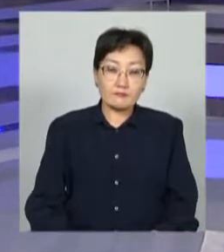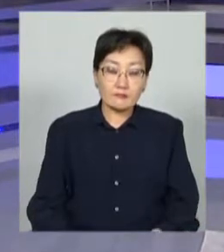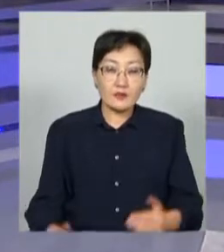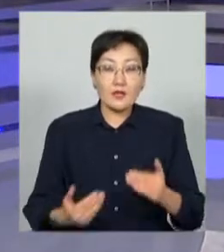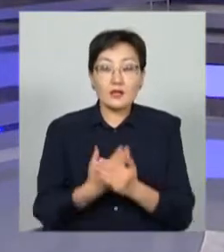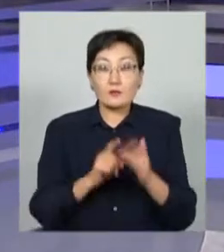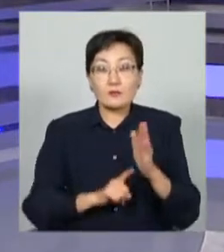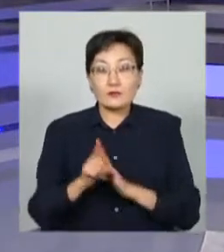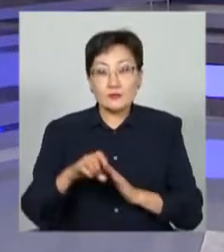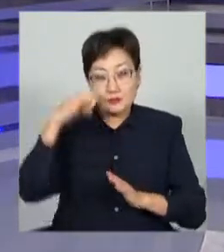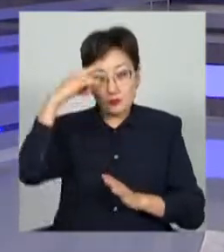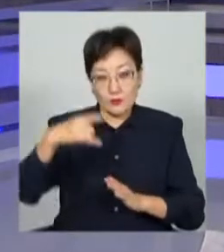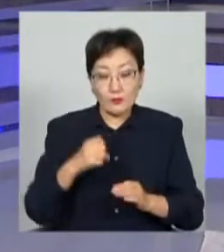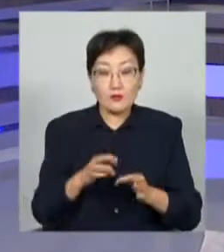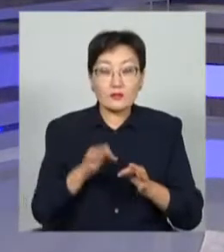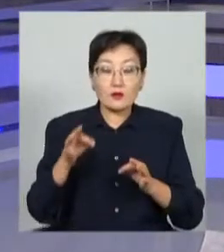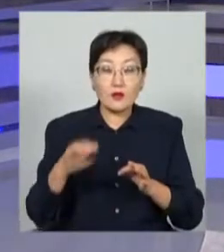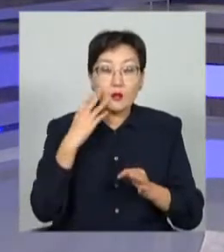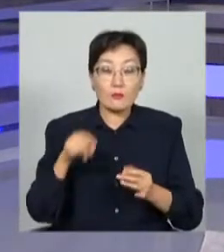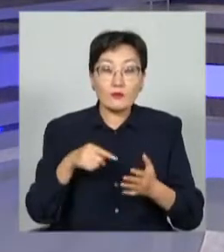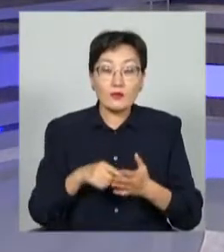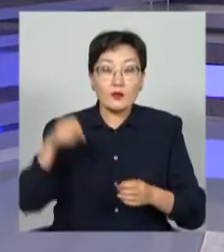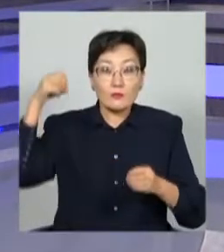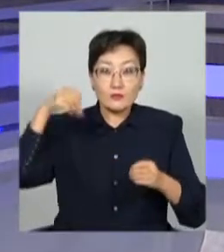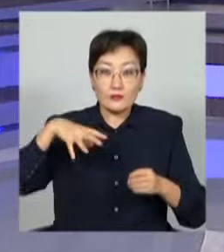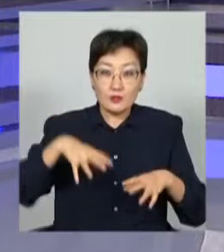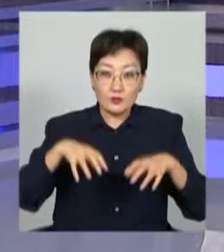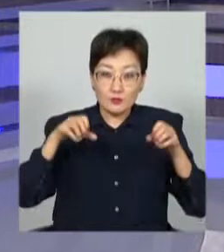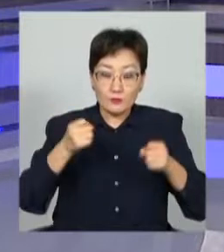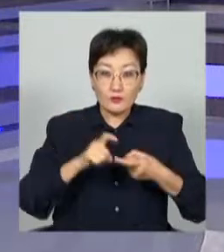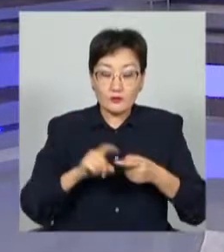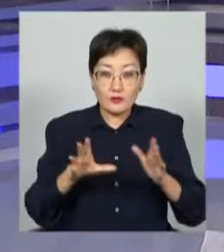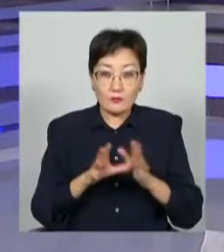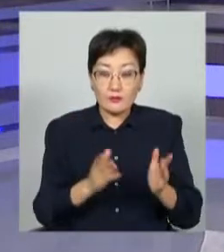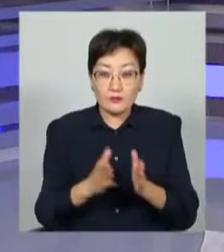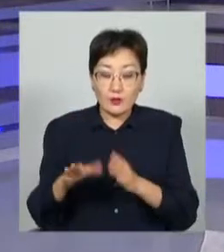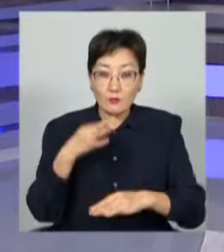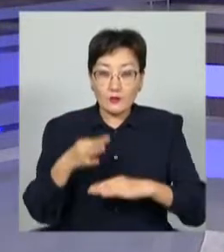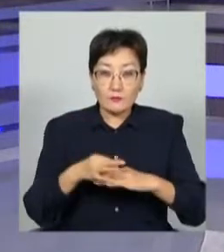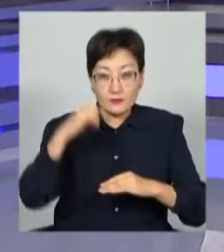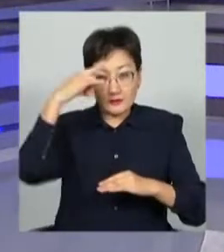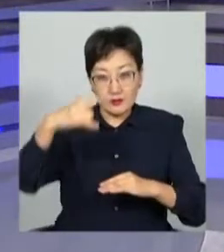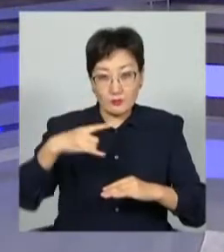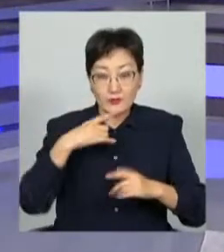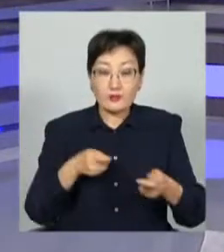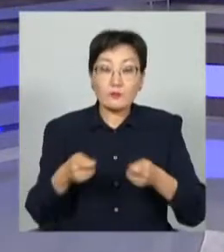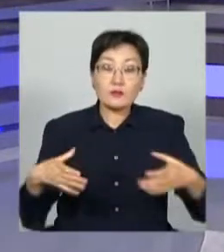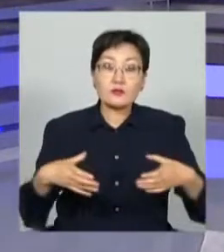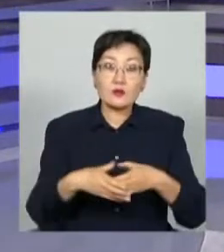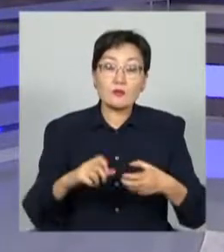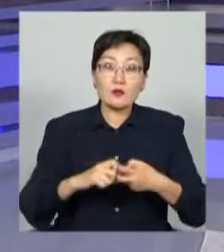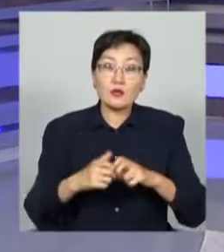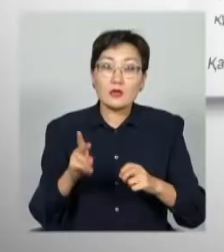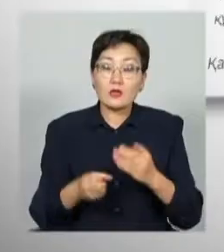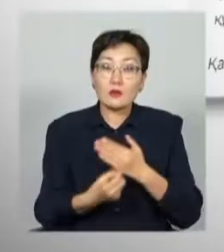Хабарымыз бастаймыз. Еліміздің бірнеше өңірімен Алматыда жарықтың сөнуіне байланысты электр жүйесіне жауапты отандық басқарушы компания ақаудың